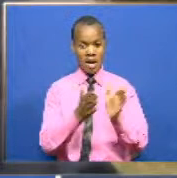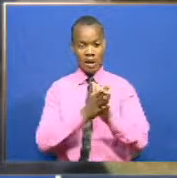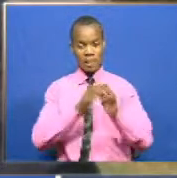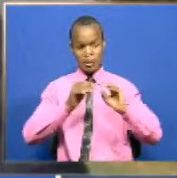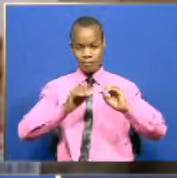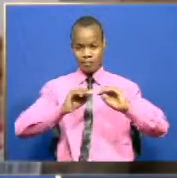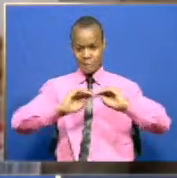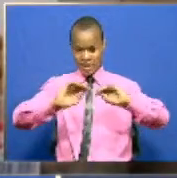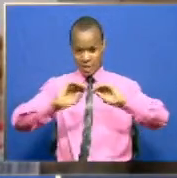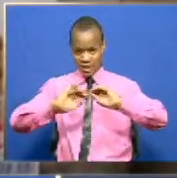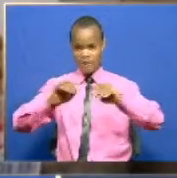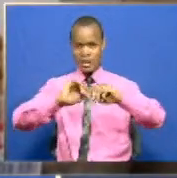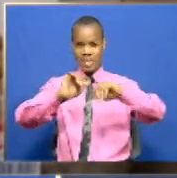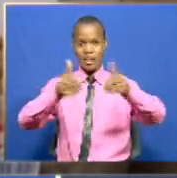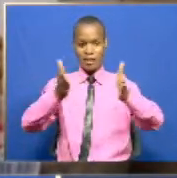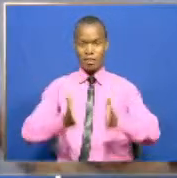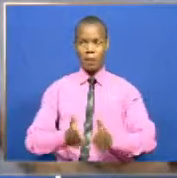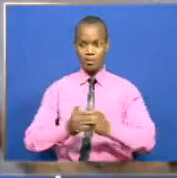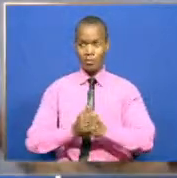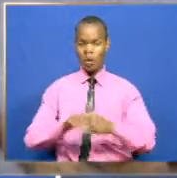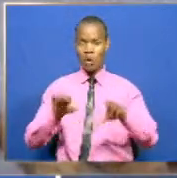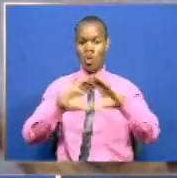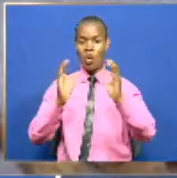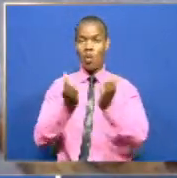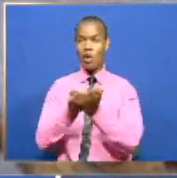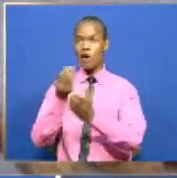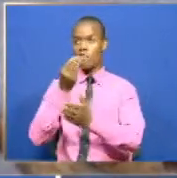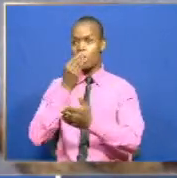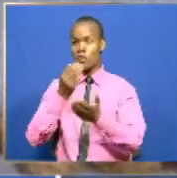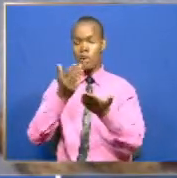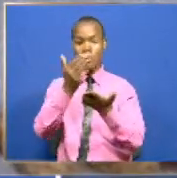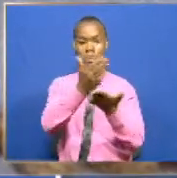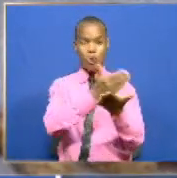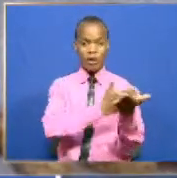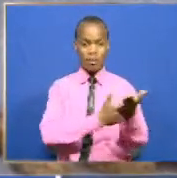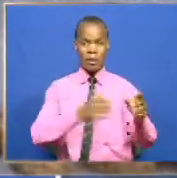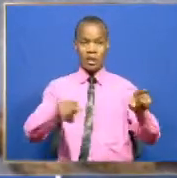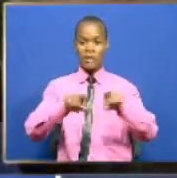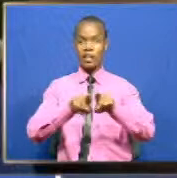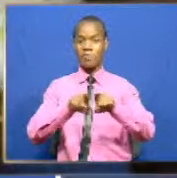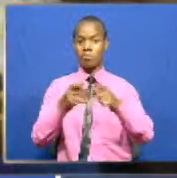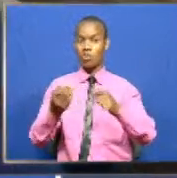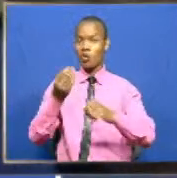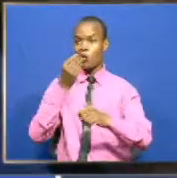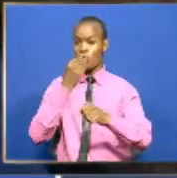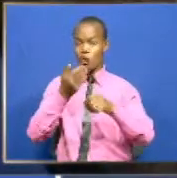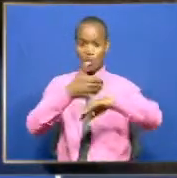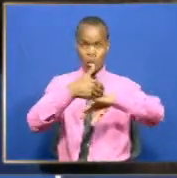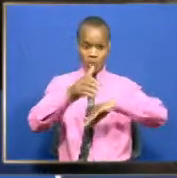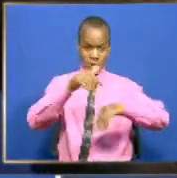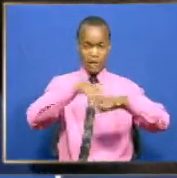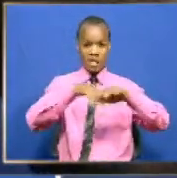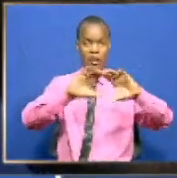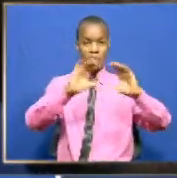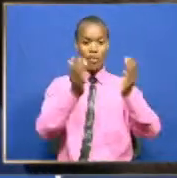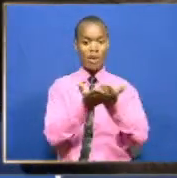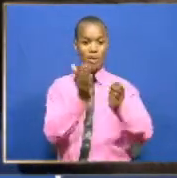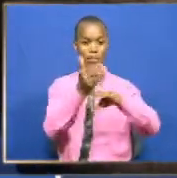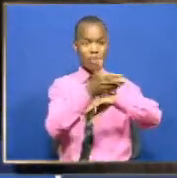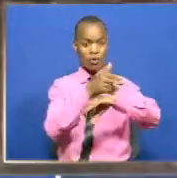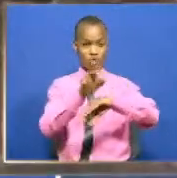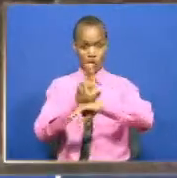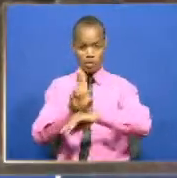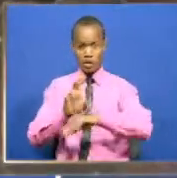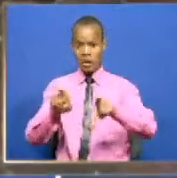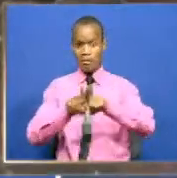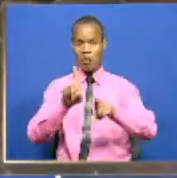wakulima wetu. World Food Program says one third of food produced globally is wasted before it can be consumed, translating to